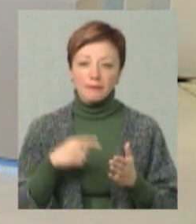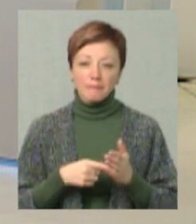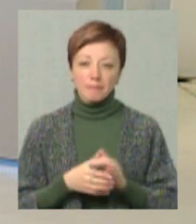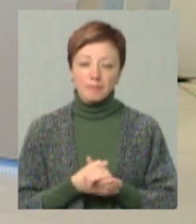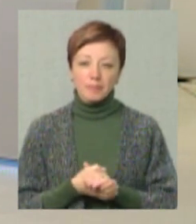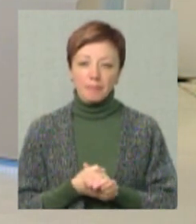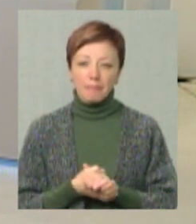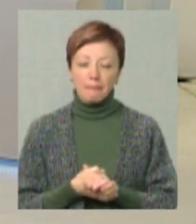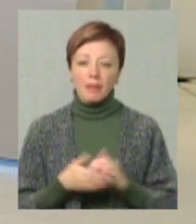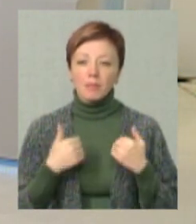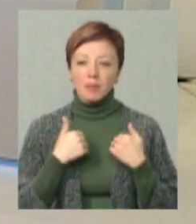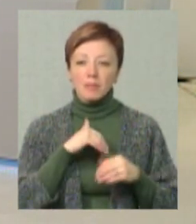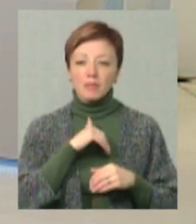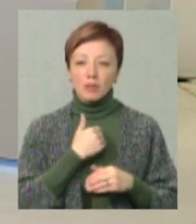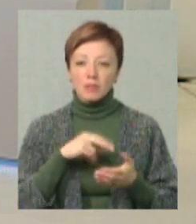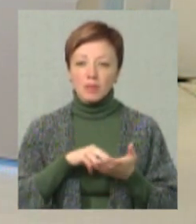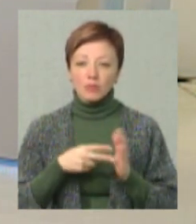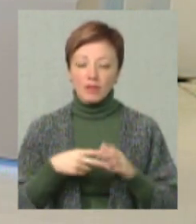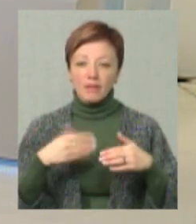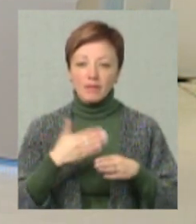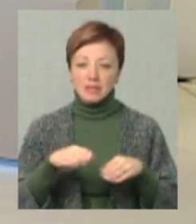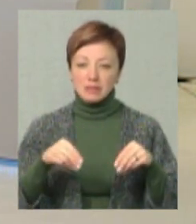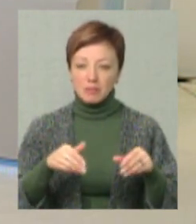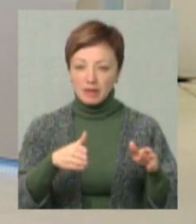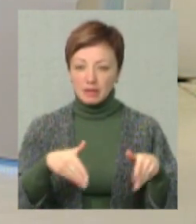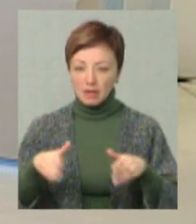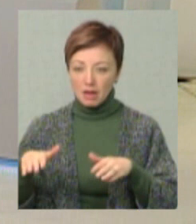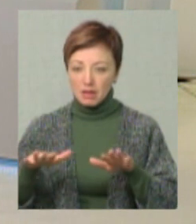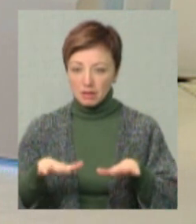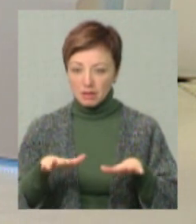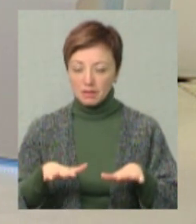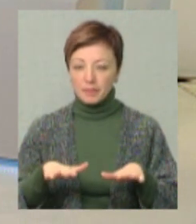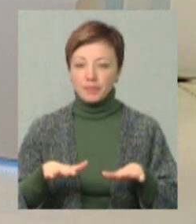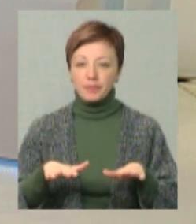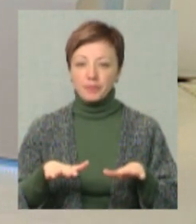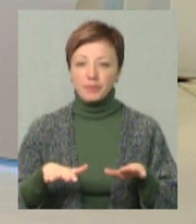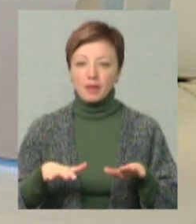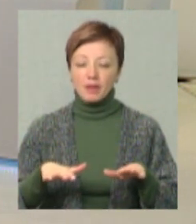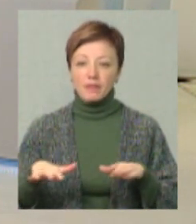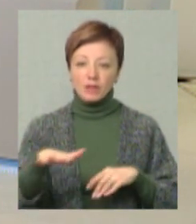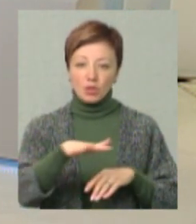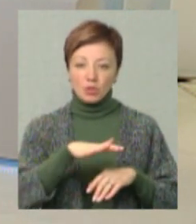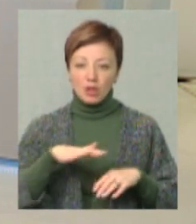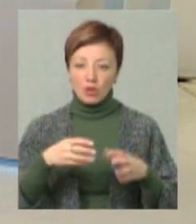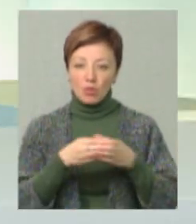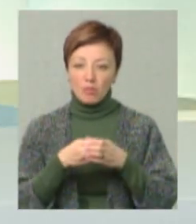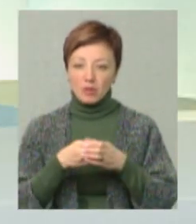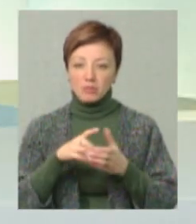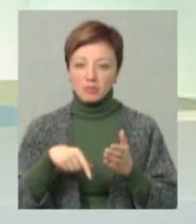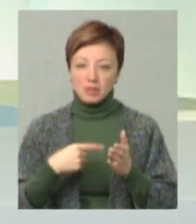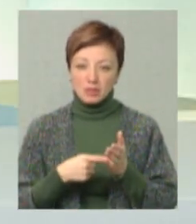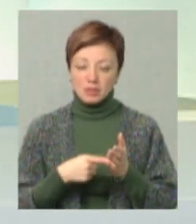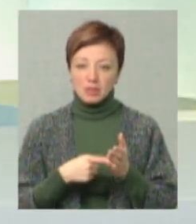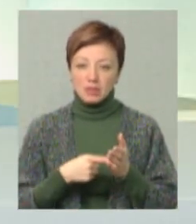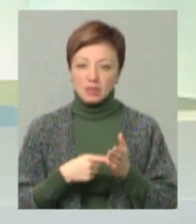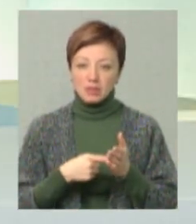Ну, ми планували виділити земельні ділянки, по суті, в територіальних громадах